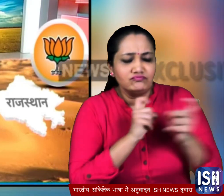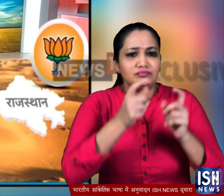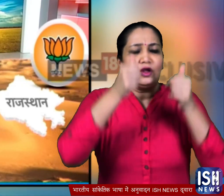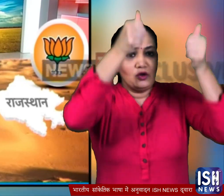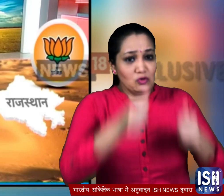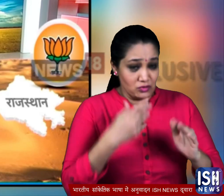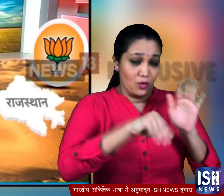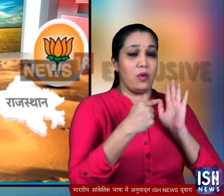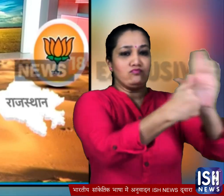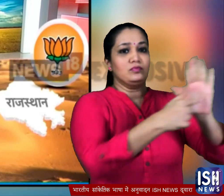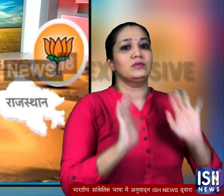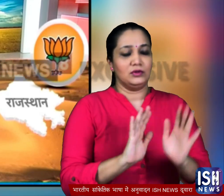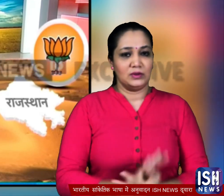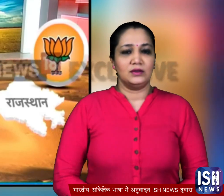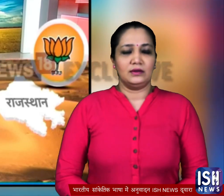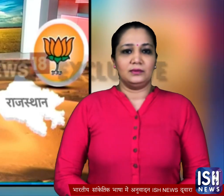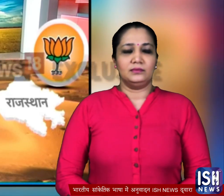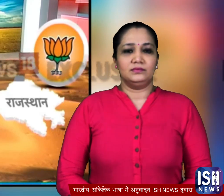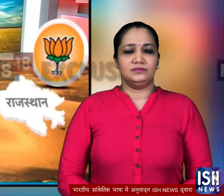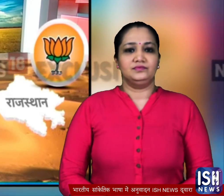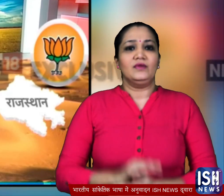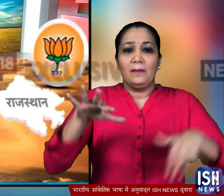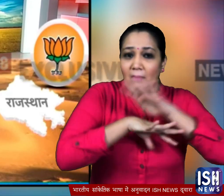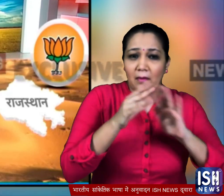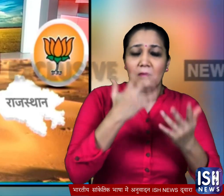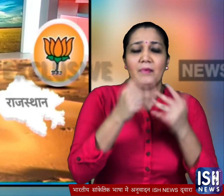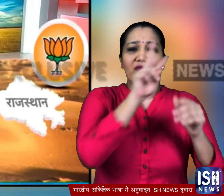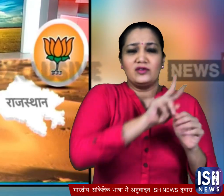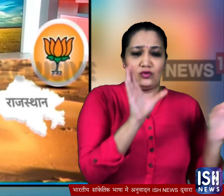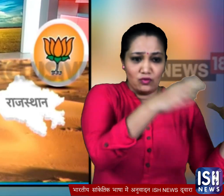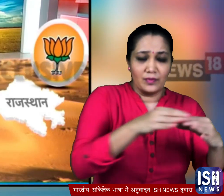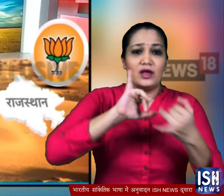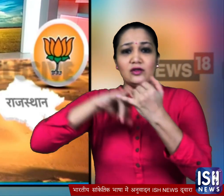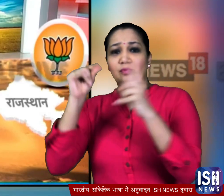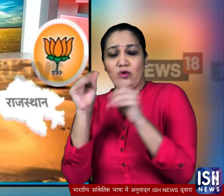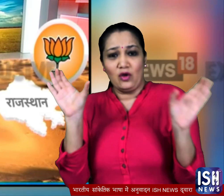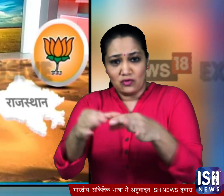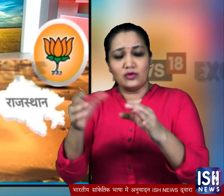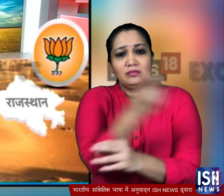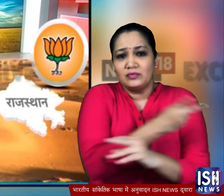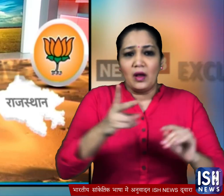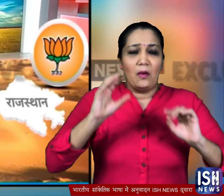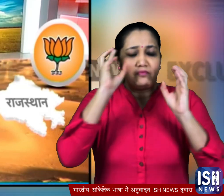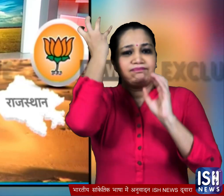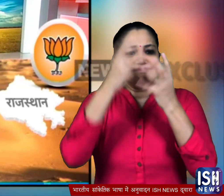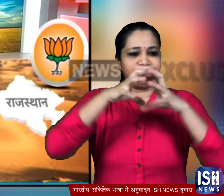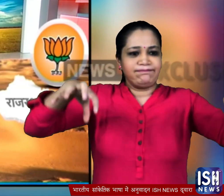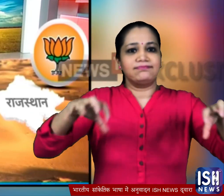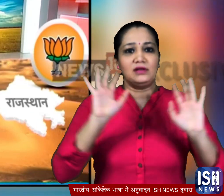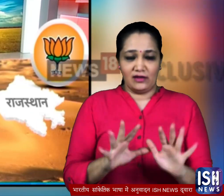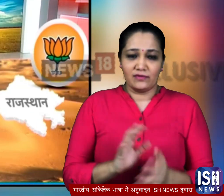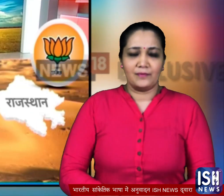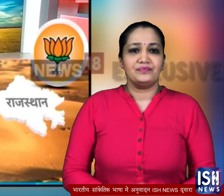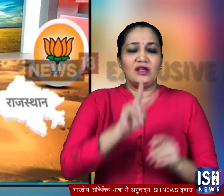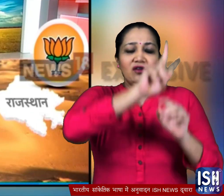नोटिस देने की तैयारी हो रही है। अटकलें हैं कि राज्य में वसुंधरा गुट और सतीश पुनिया गुट के बीच मनमुटाव बढ़ गया है। यही नहीं, वसुंधरा